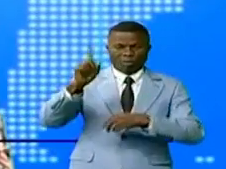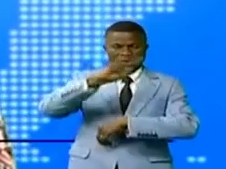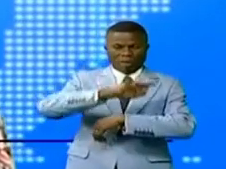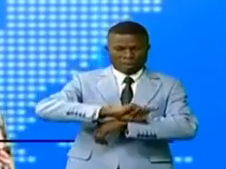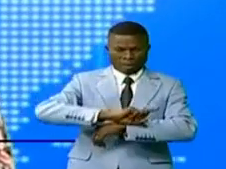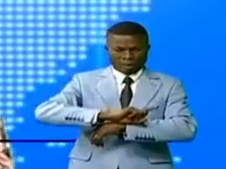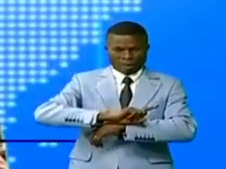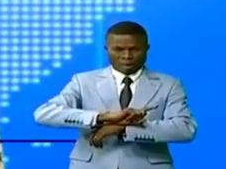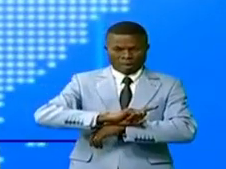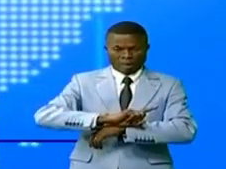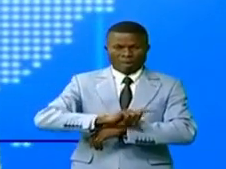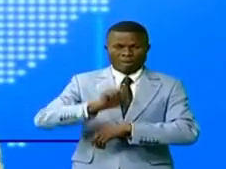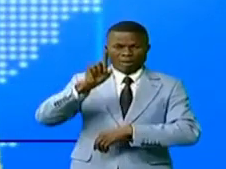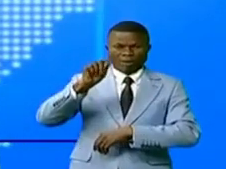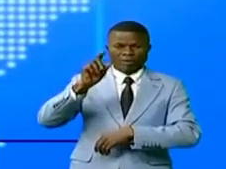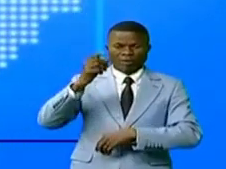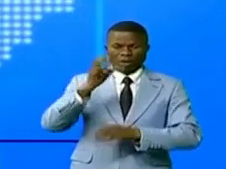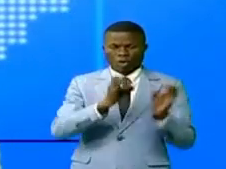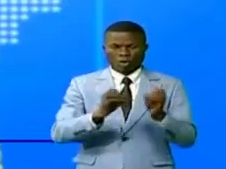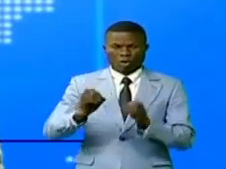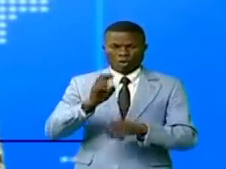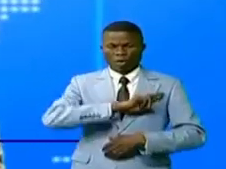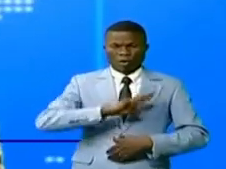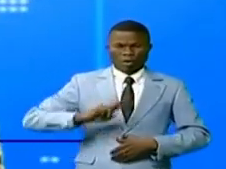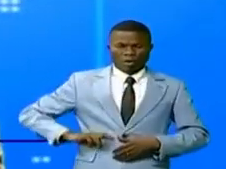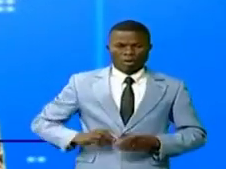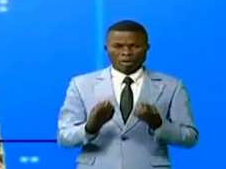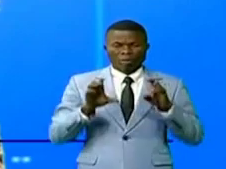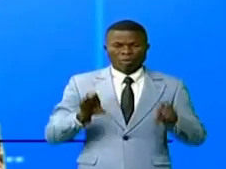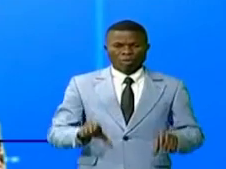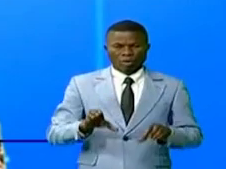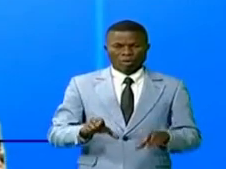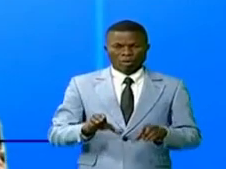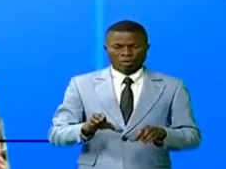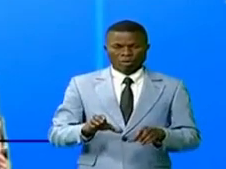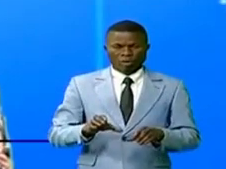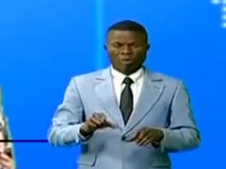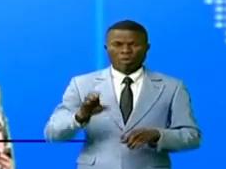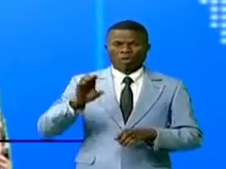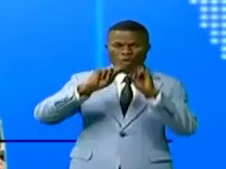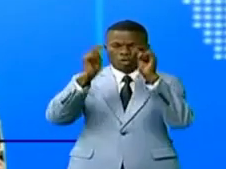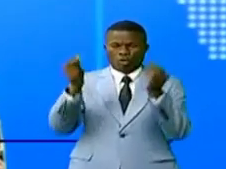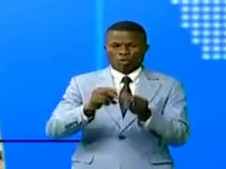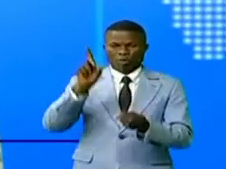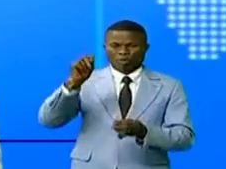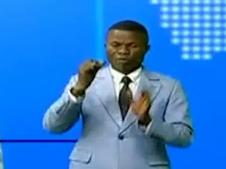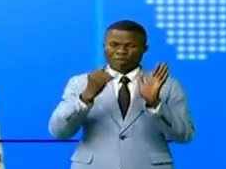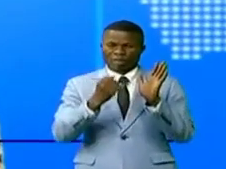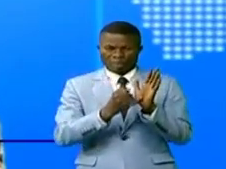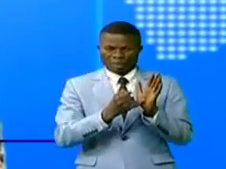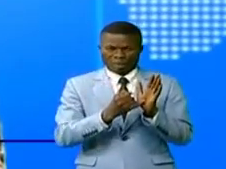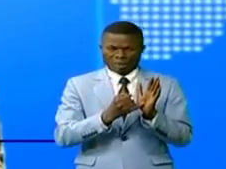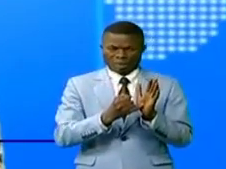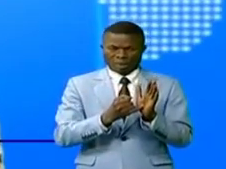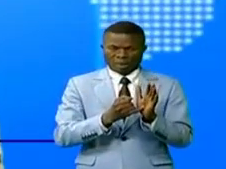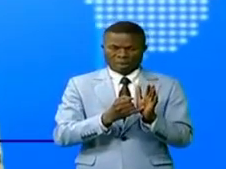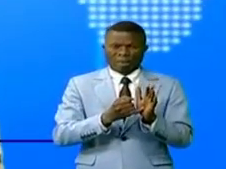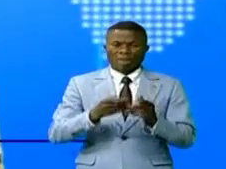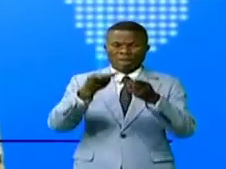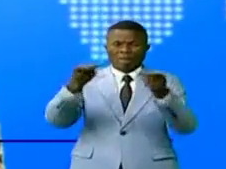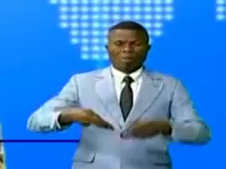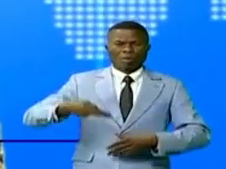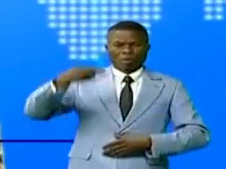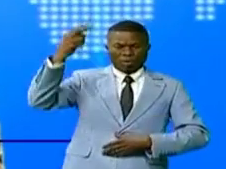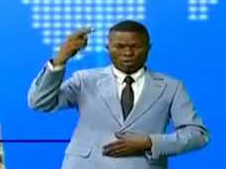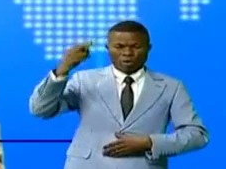Side Event organisée par la République démocratique du Congo à la COP 26. C'était sous le haut patronage